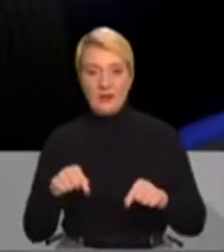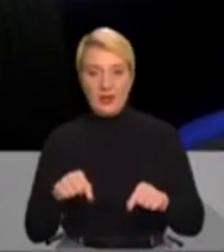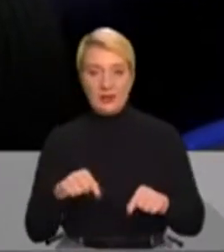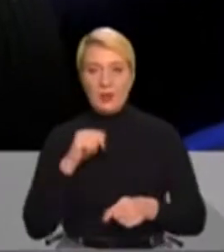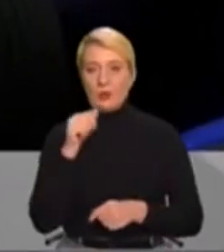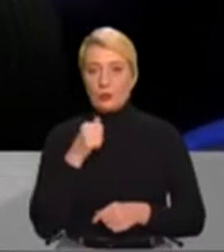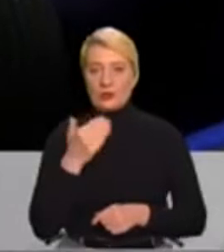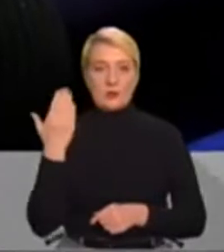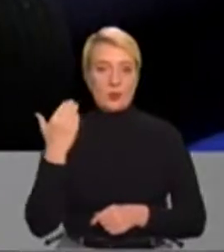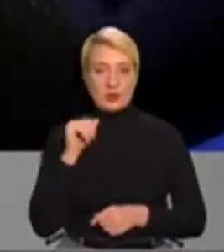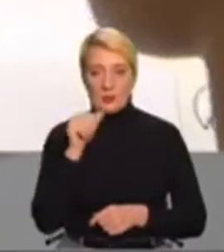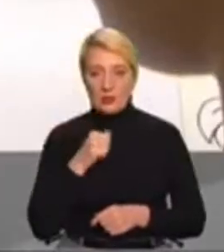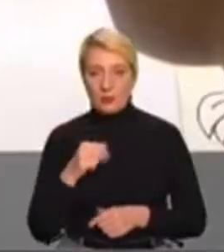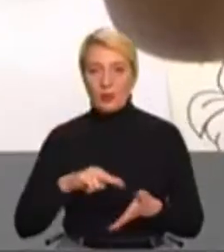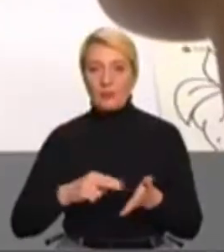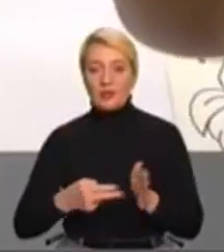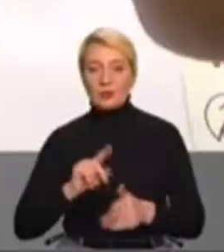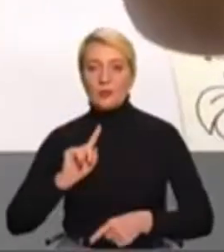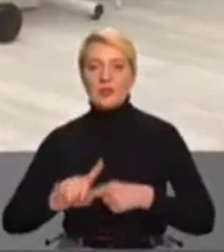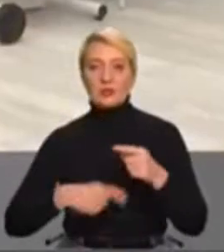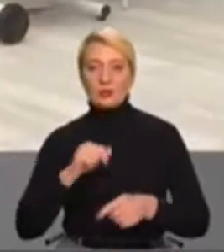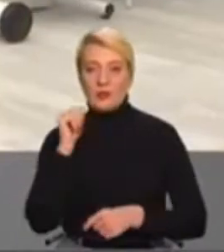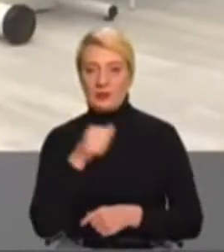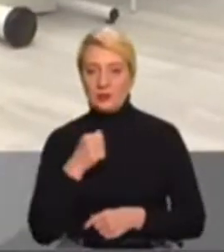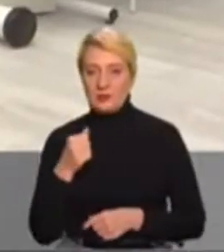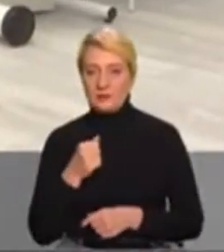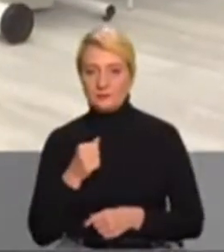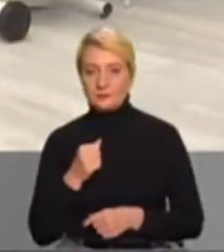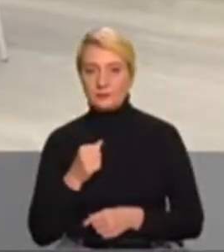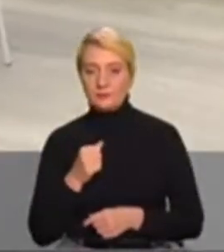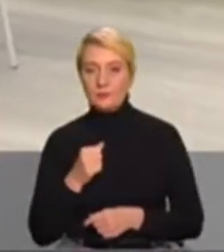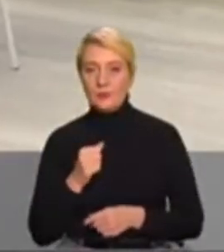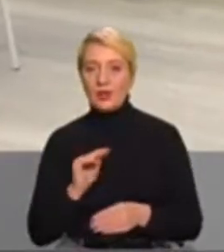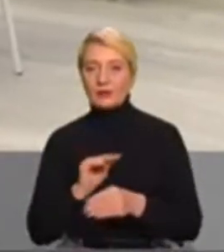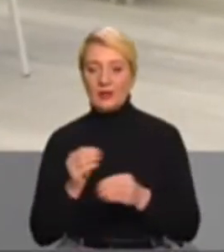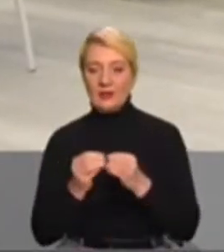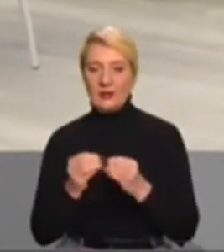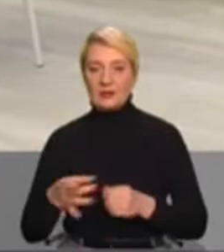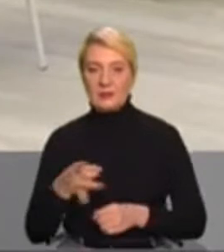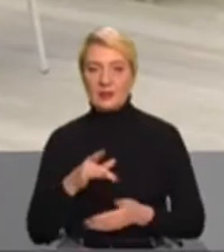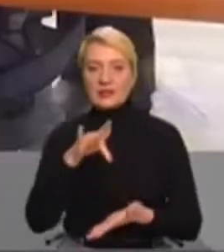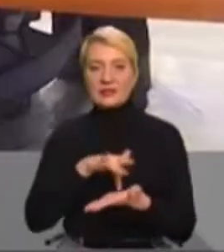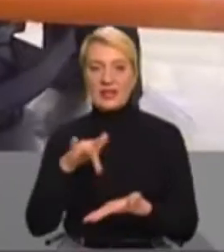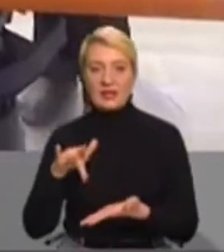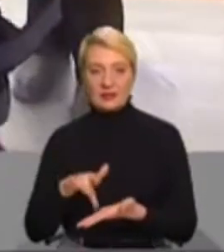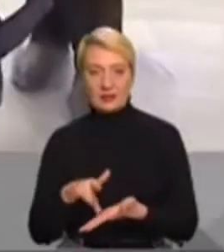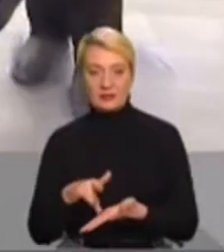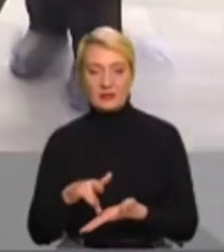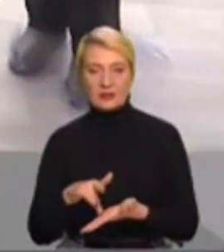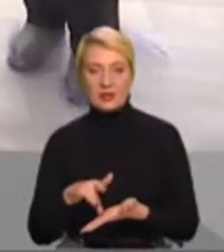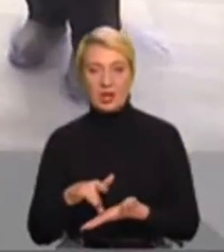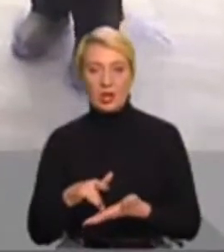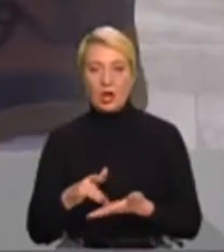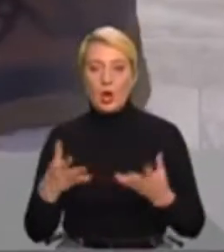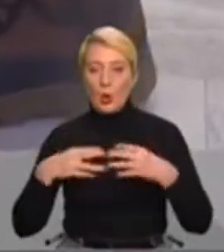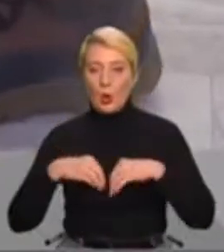об'єктів. І ми плануємо в наступному вже році покрити всі 10 районів міста Києва центрами, великими центрами комплексної реабілітації,